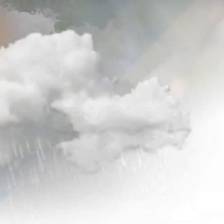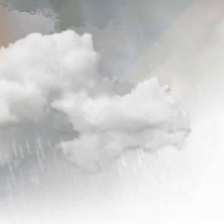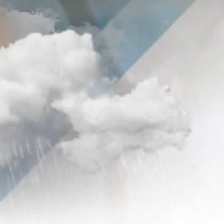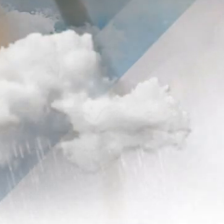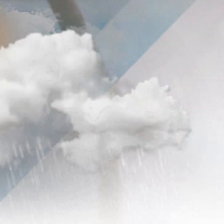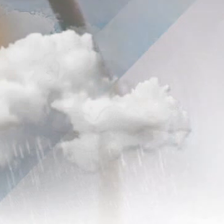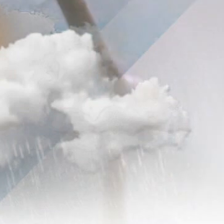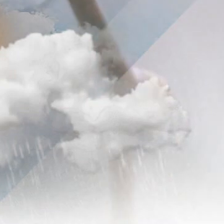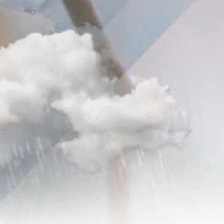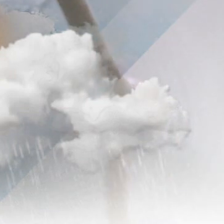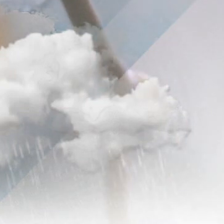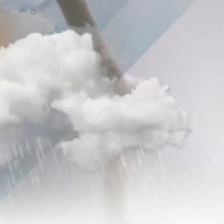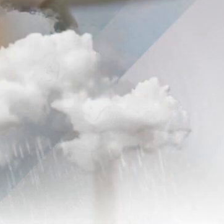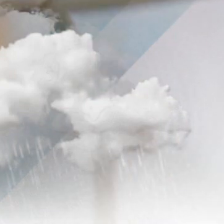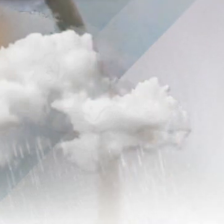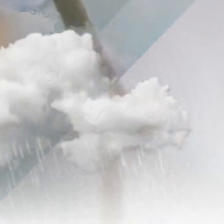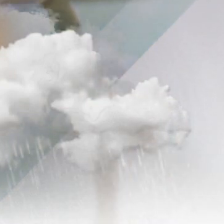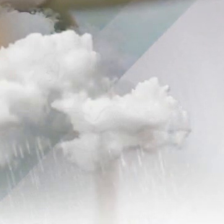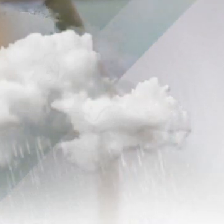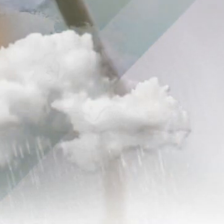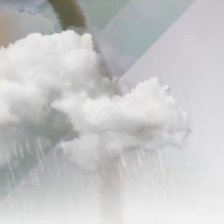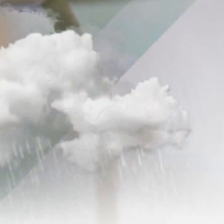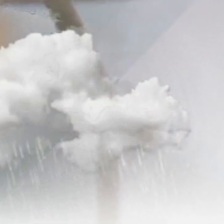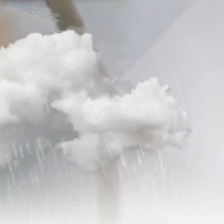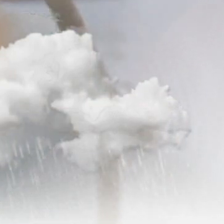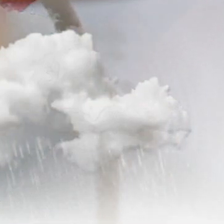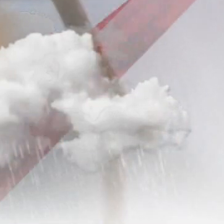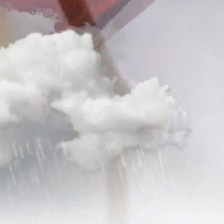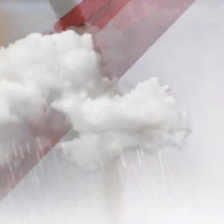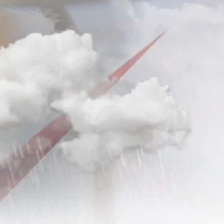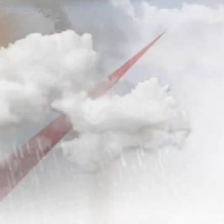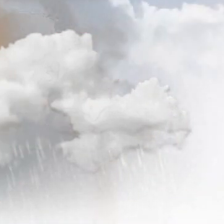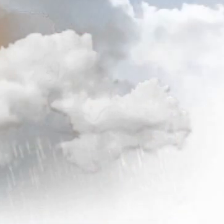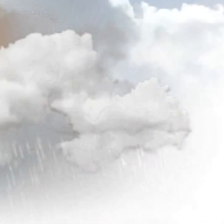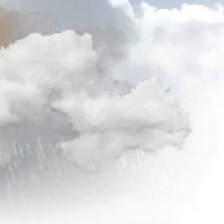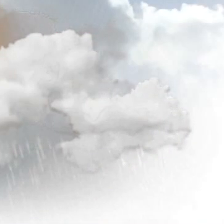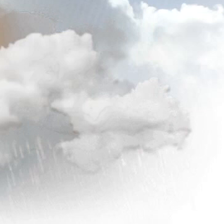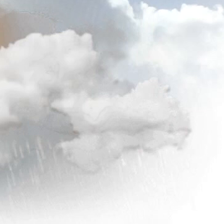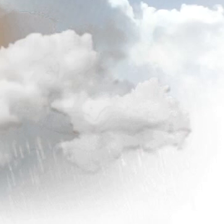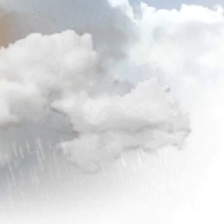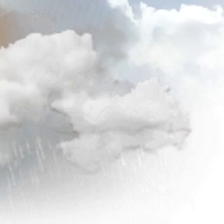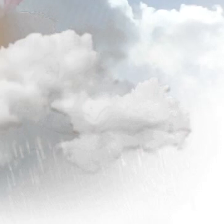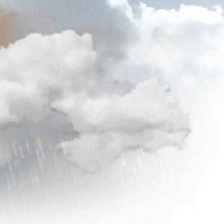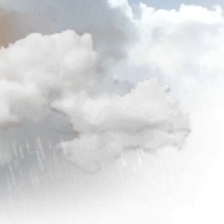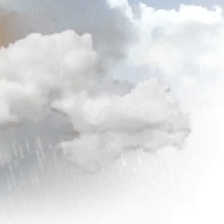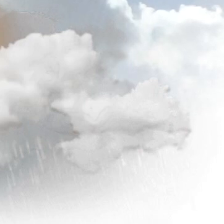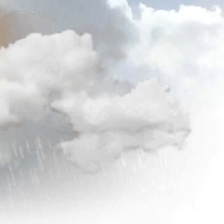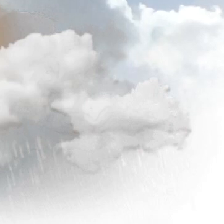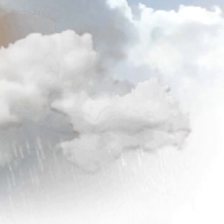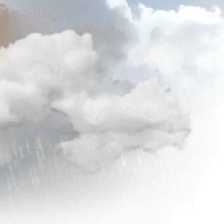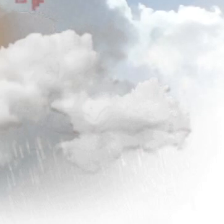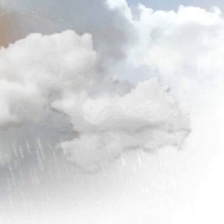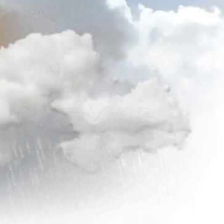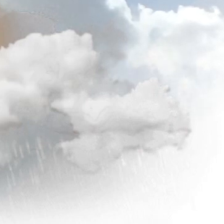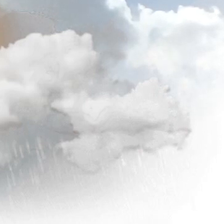Ашмянах и Дятлаве термометры покажут каля 18 градусов тепла раніцай и вечером и до плюс 24